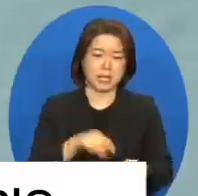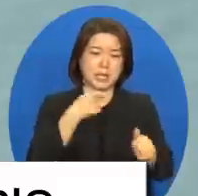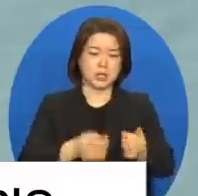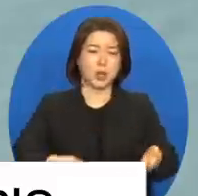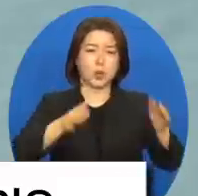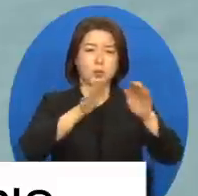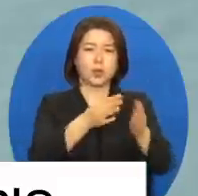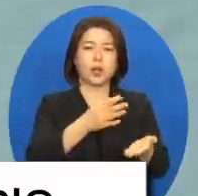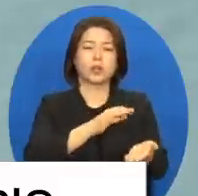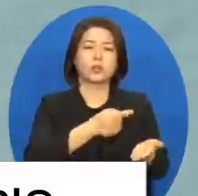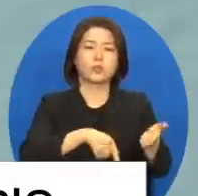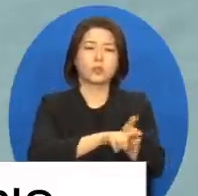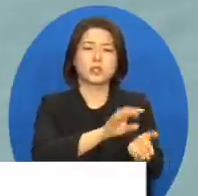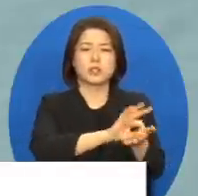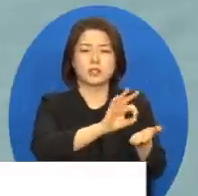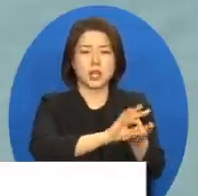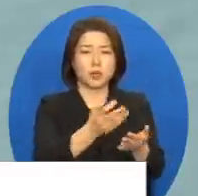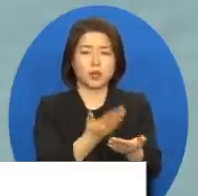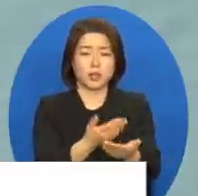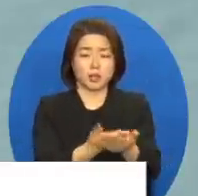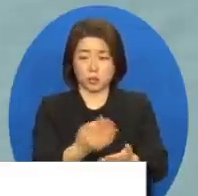위해서 써주세요라 가져오셨어요.